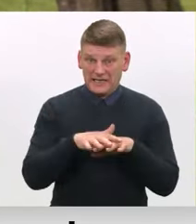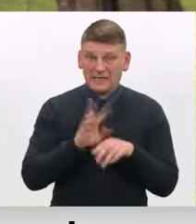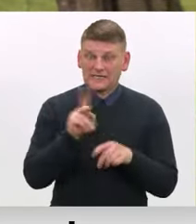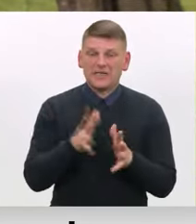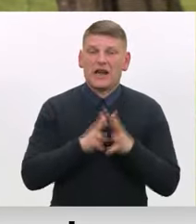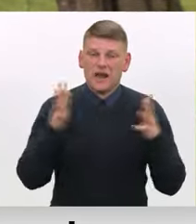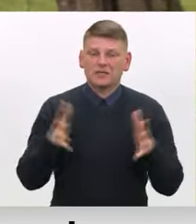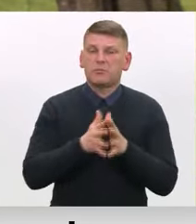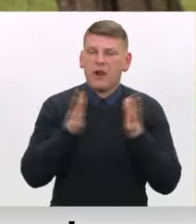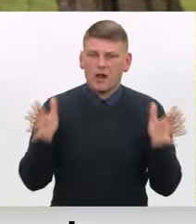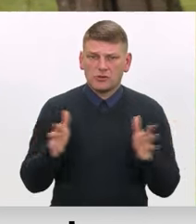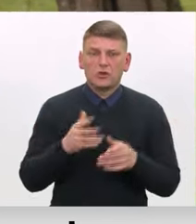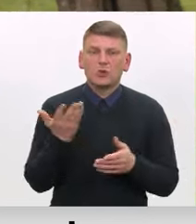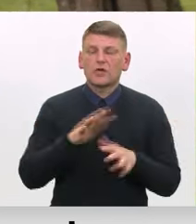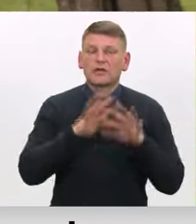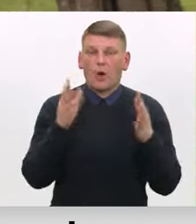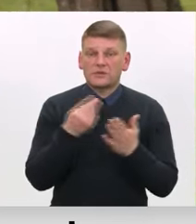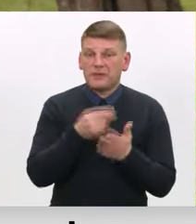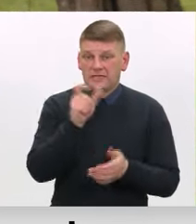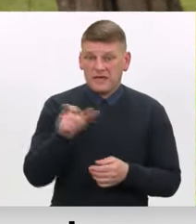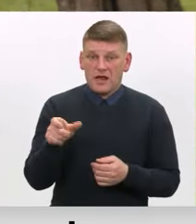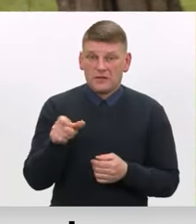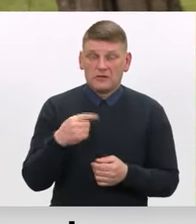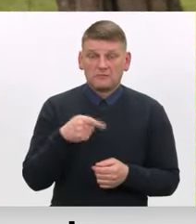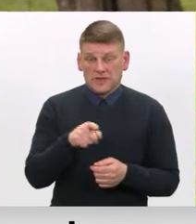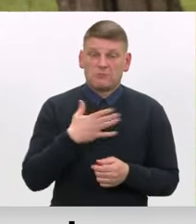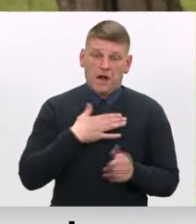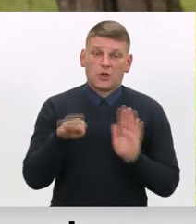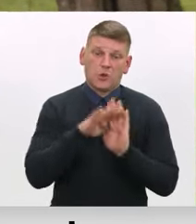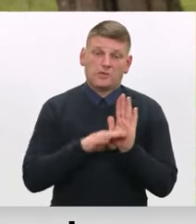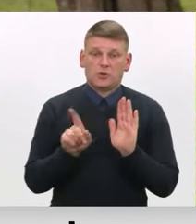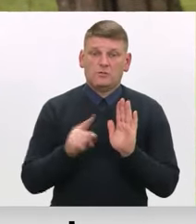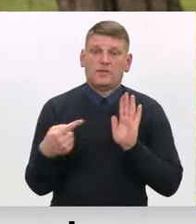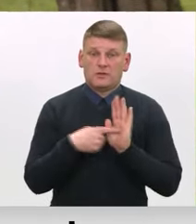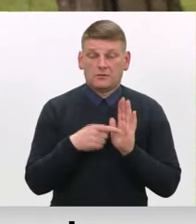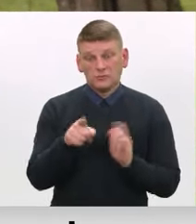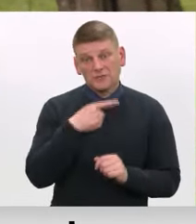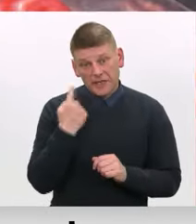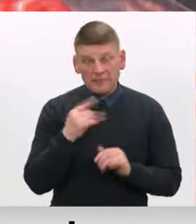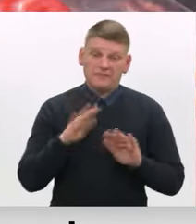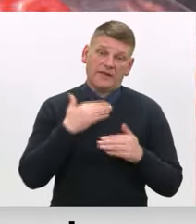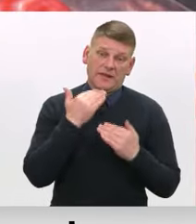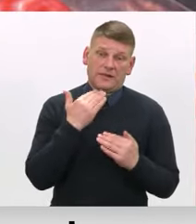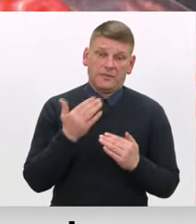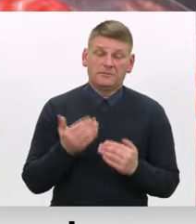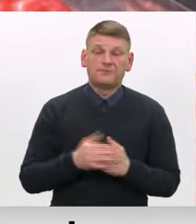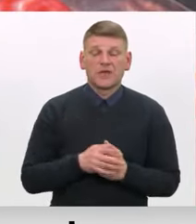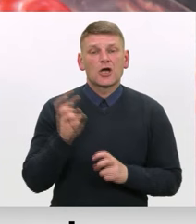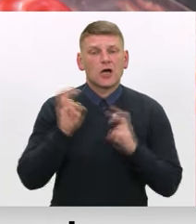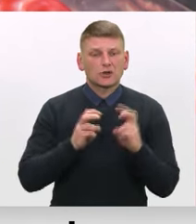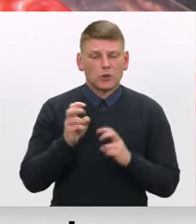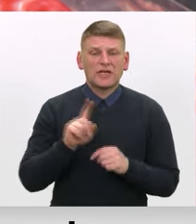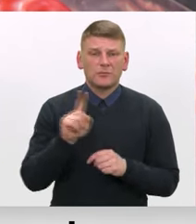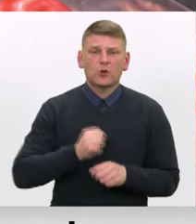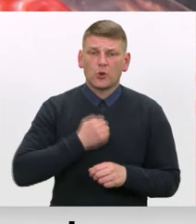liels, plašs, kuram ir daudz pircei, nu, tad mani nosacījumi ir tādi, vai nu, tu gribi viņus vai negribi. Ražotājiem ir